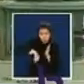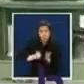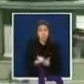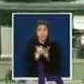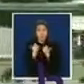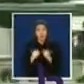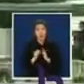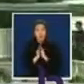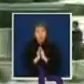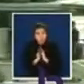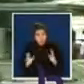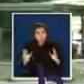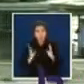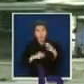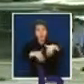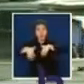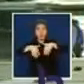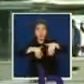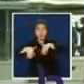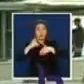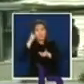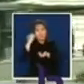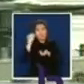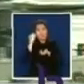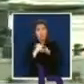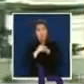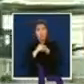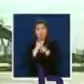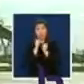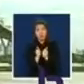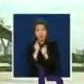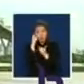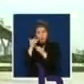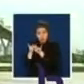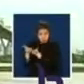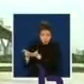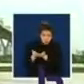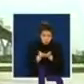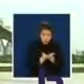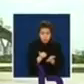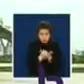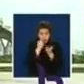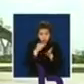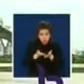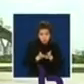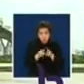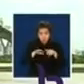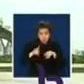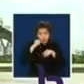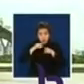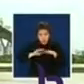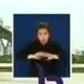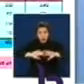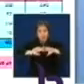ตรซึ่งมีการต่ำกว่าแนวคันกั้นน้ำตลอดแนวเจ้าพระยาอีก62เซนติเมตรส่วนปริมาณน้ำเหนือก็ยังมีแนวโน้มลดลง